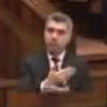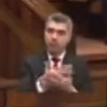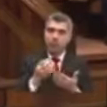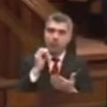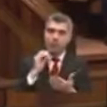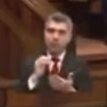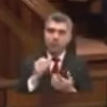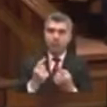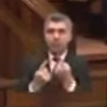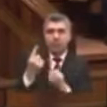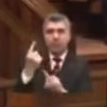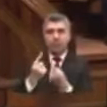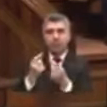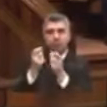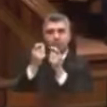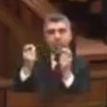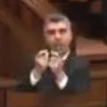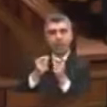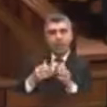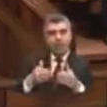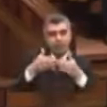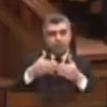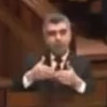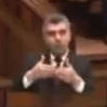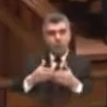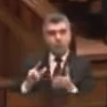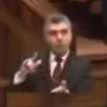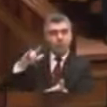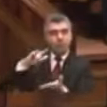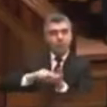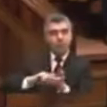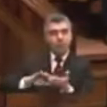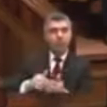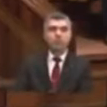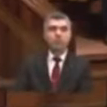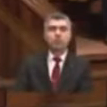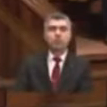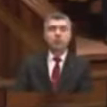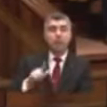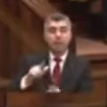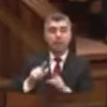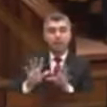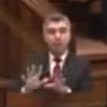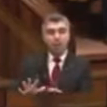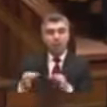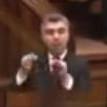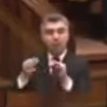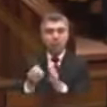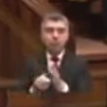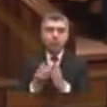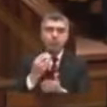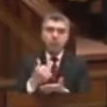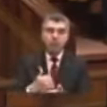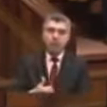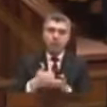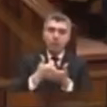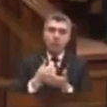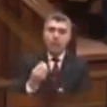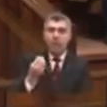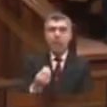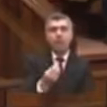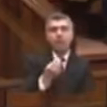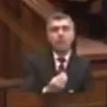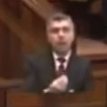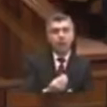الممارسات ديال بعض شركات النقل الجوي والبحري، وكذلك كنطلبوا منكم ايجاد صيغ تحفيزيه لفائده الاطفال